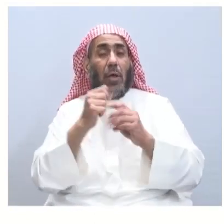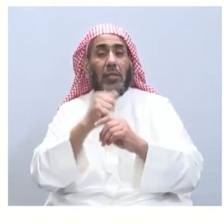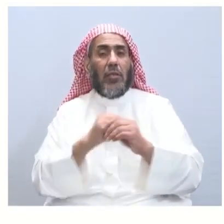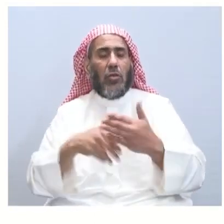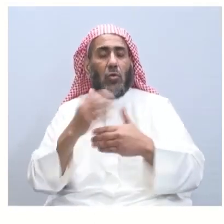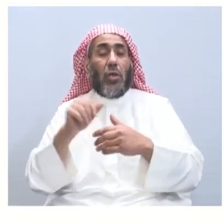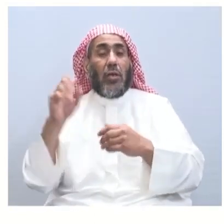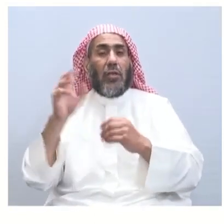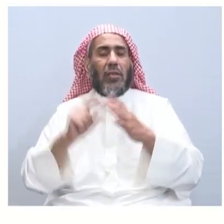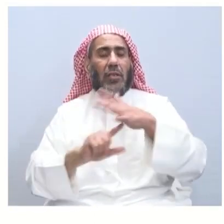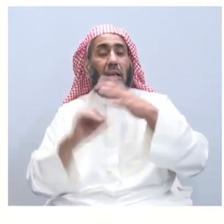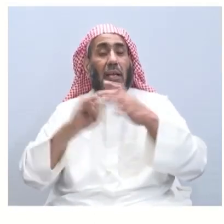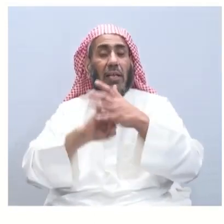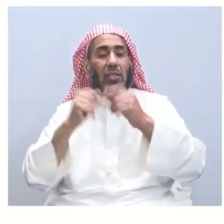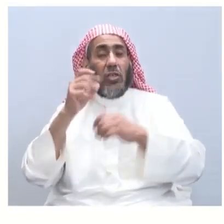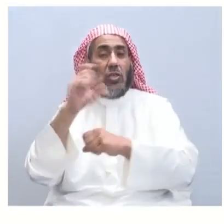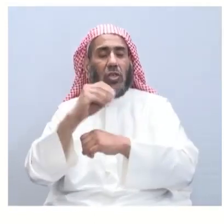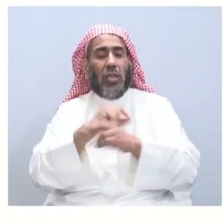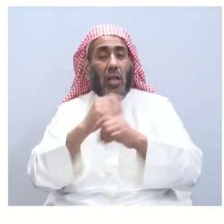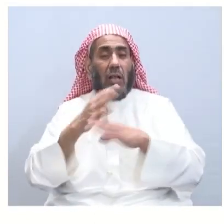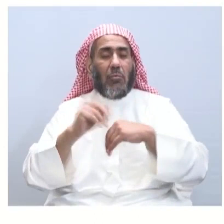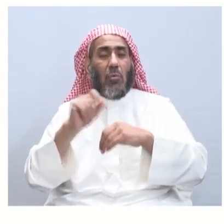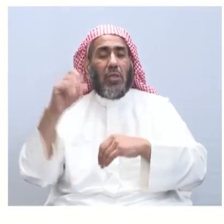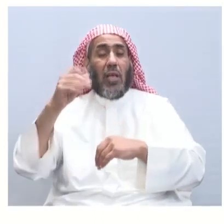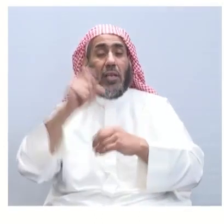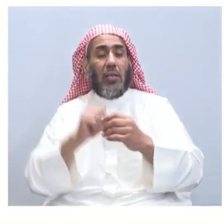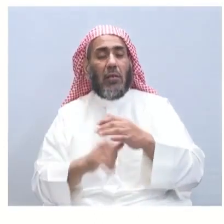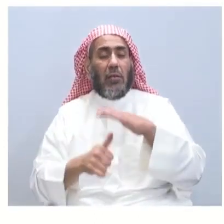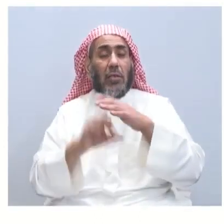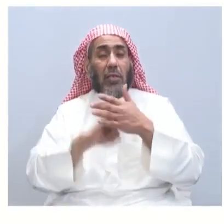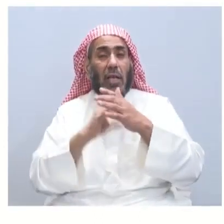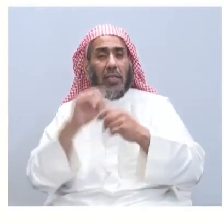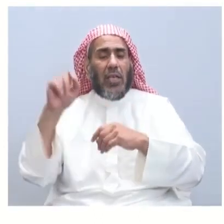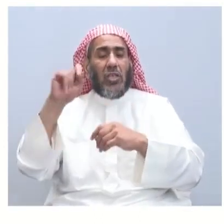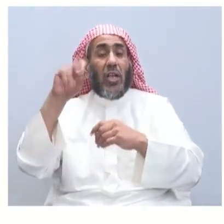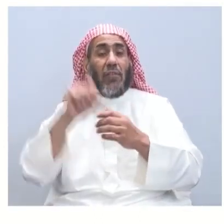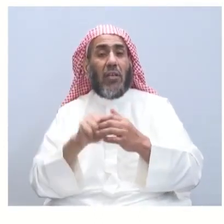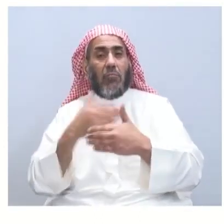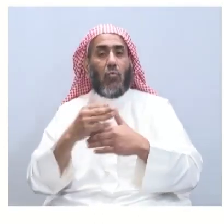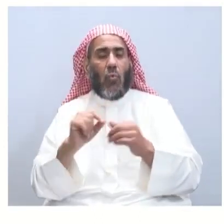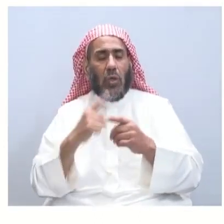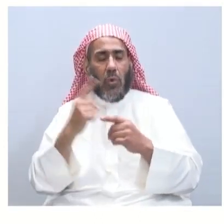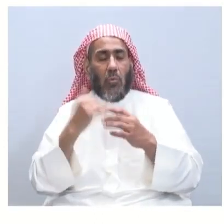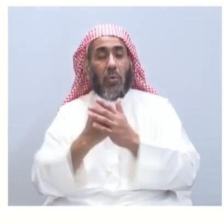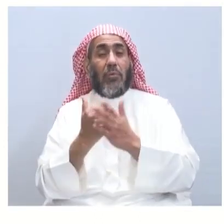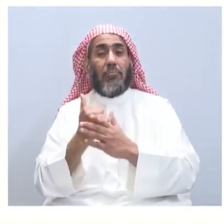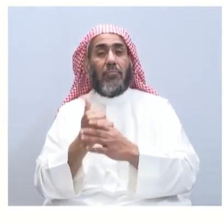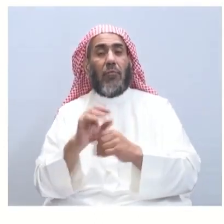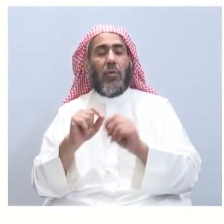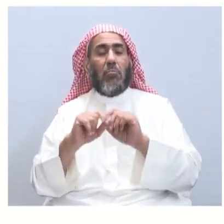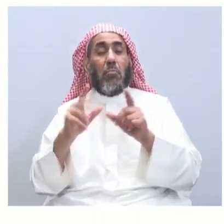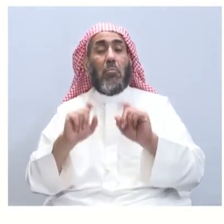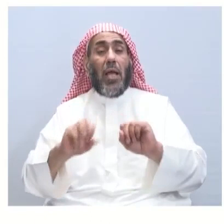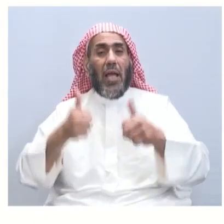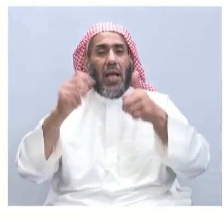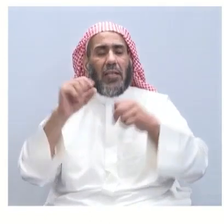يصدرها نادي جده الاد الادبي وكذلك مجله دارين يصدرها نادي الشرقيه والادوار المهمه في مجله بيادر